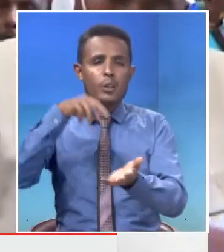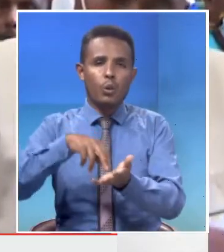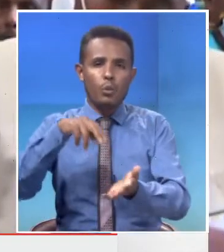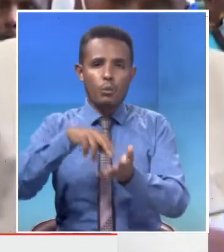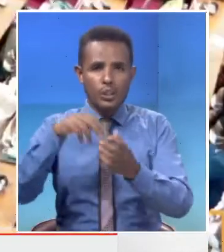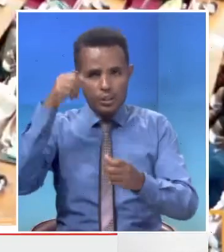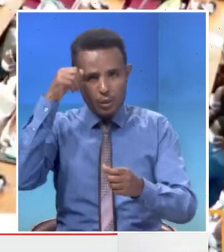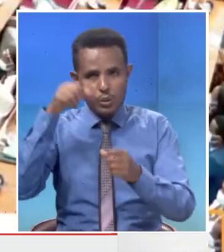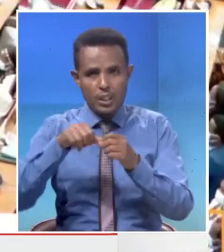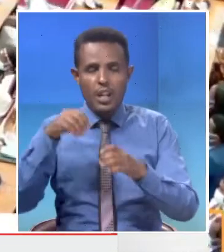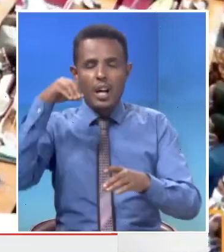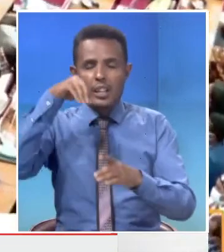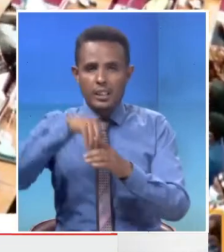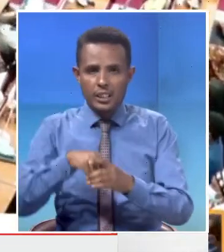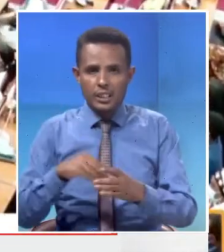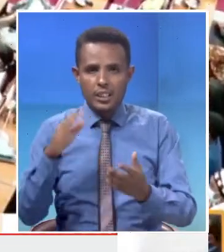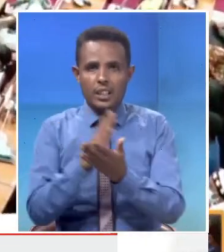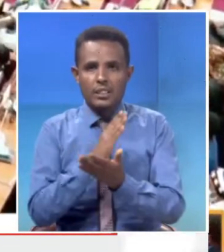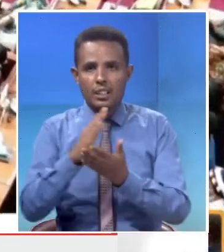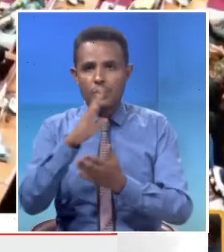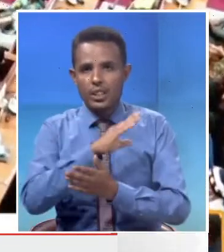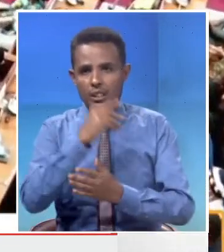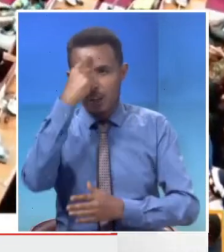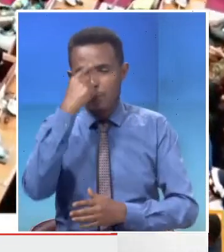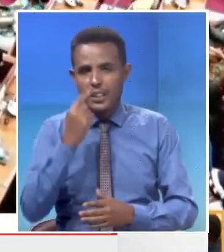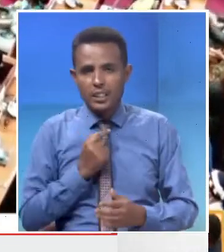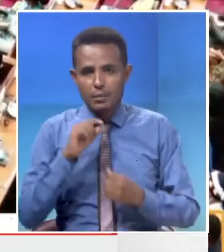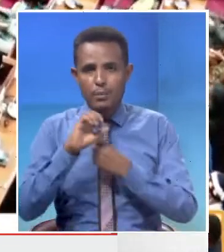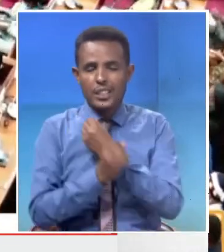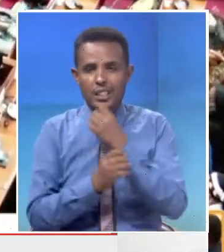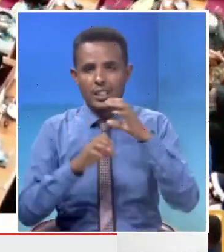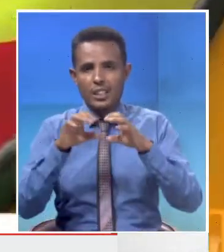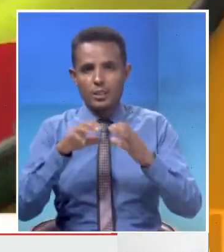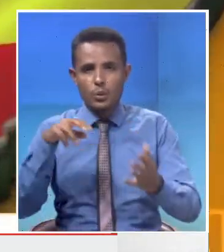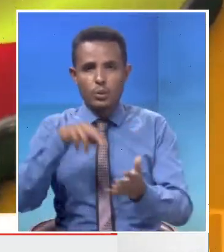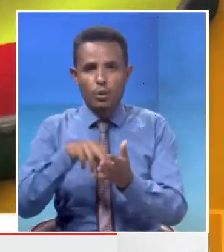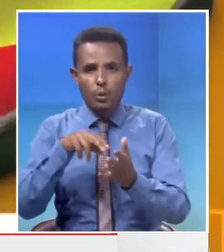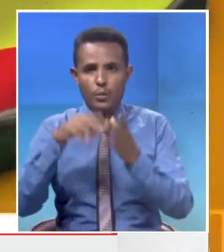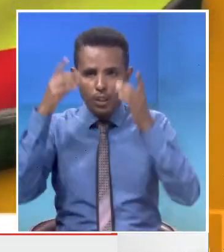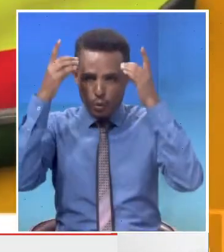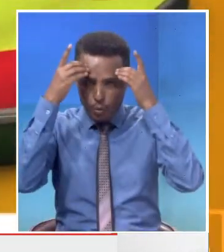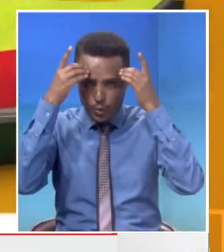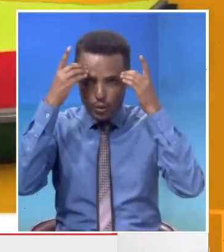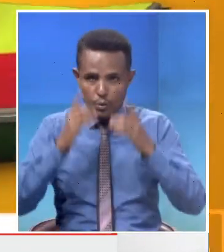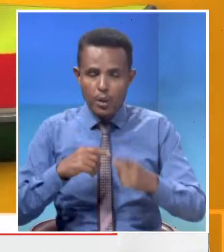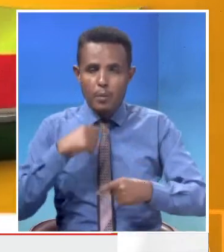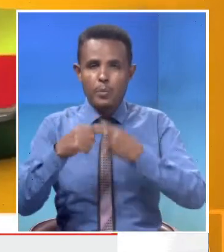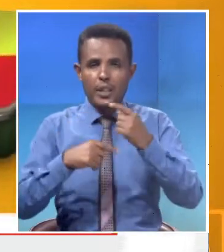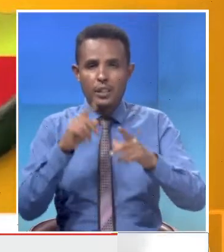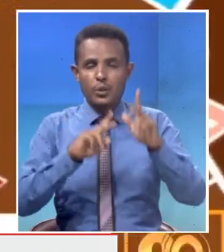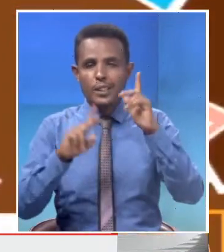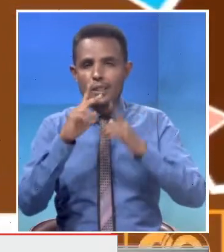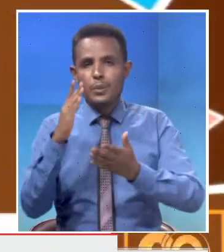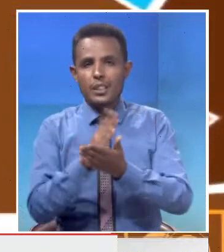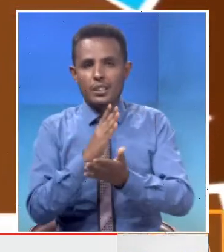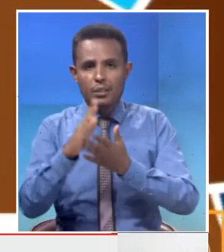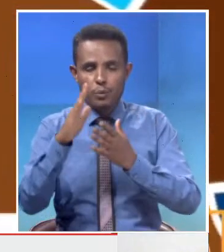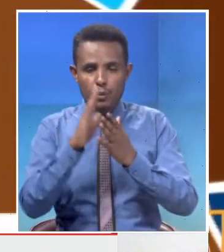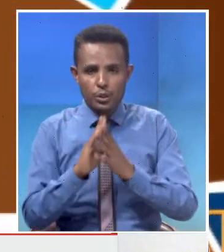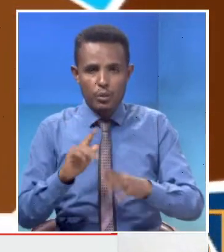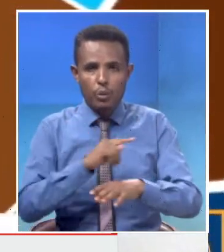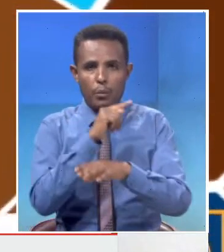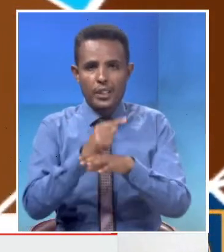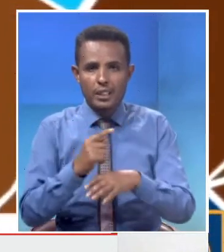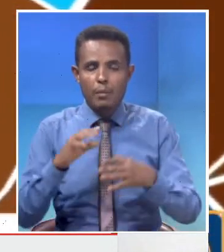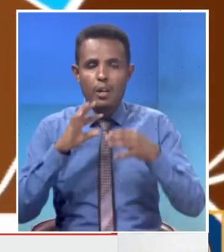ይታወሳል። አካታችነት፣ አሳታፊነትና ታማኒነትን መሰረት አድርጎ የተቋቋመው ኮሚሽኑ በሂደቱ የህዝብ ተሳትፎ፣ ተቋማትና